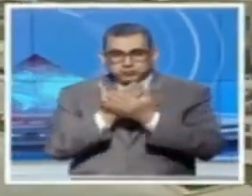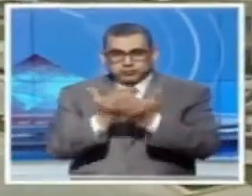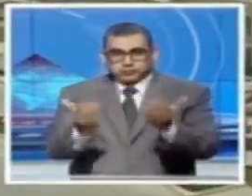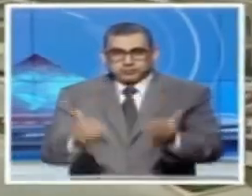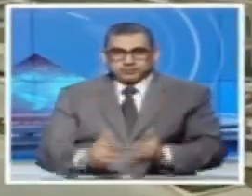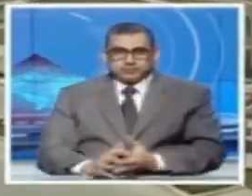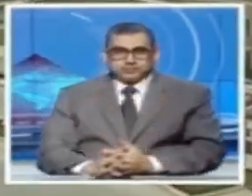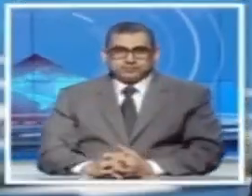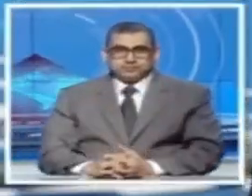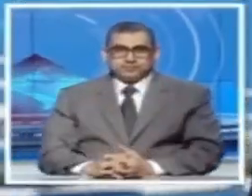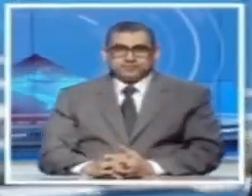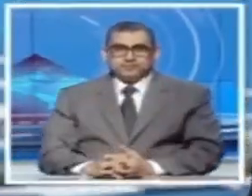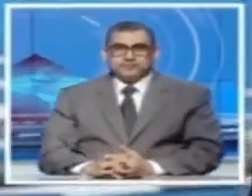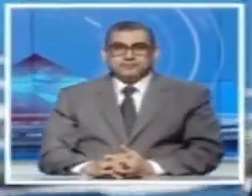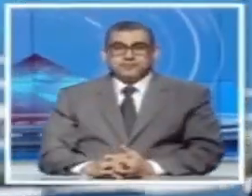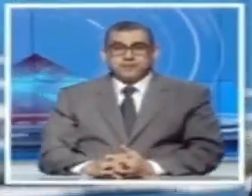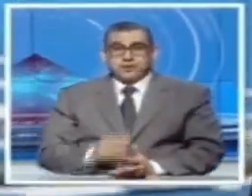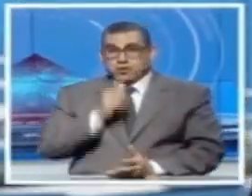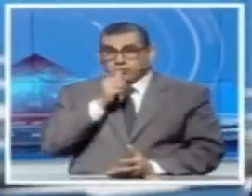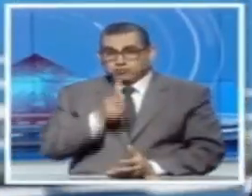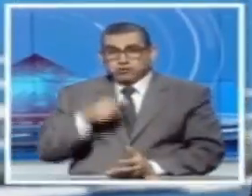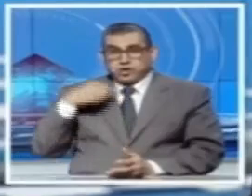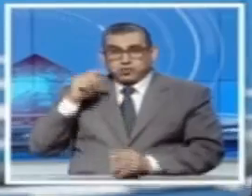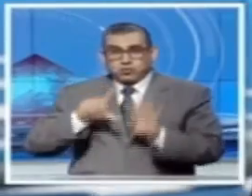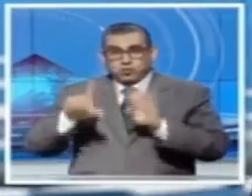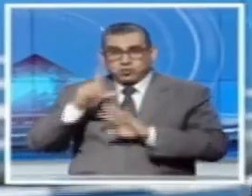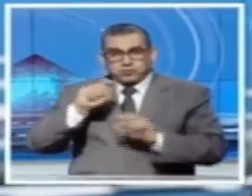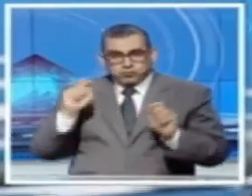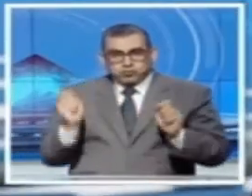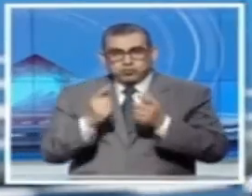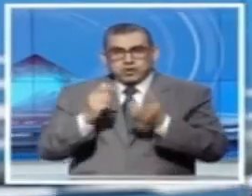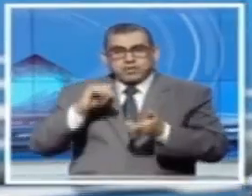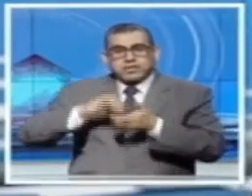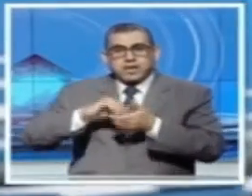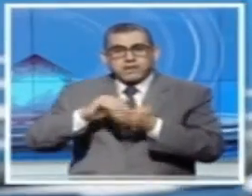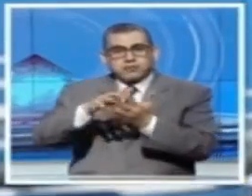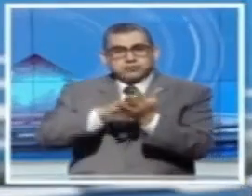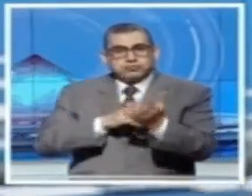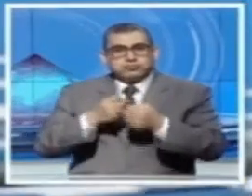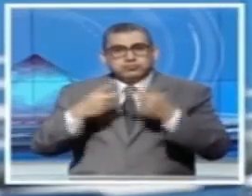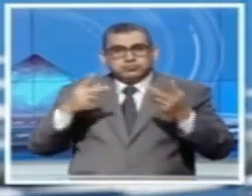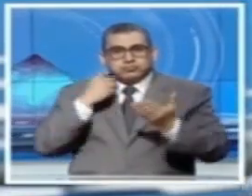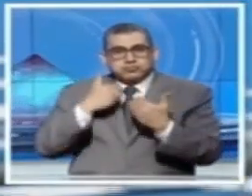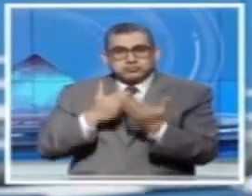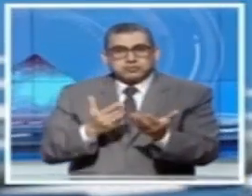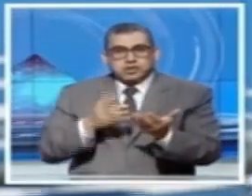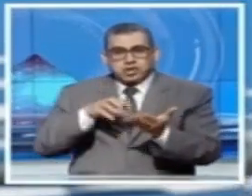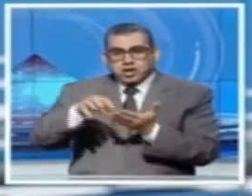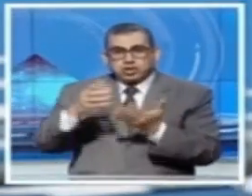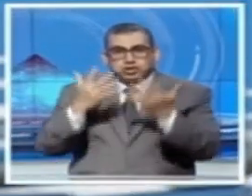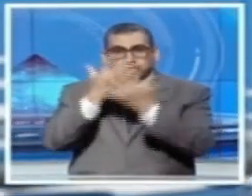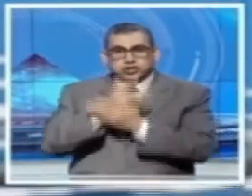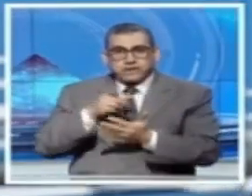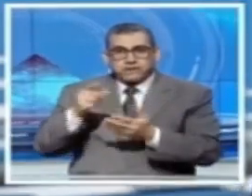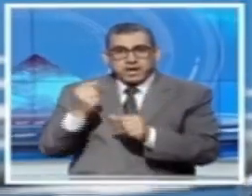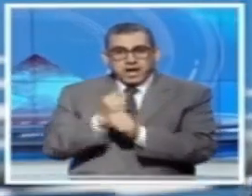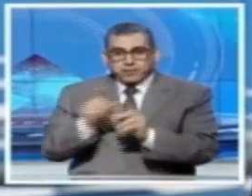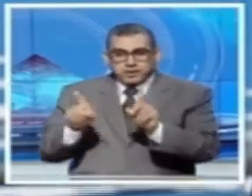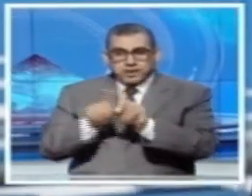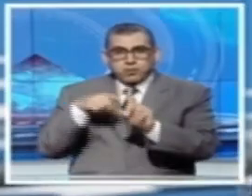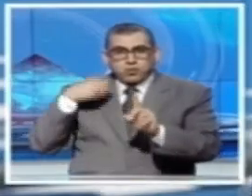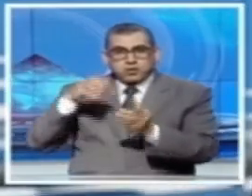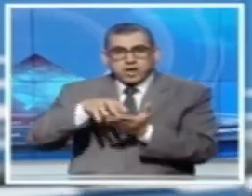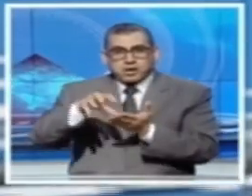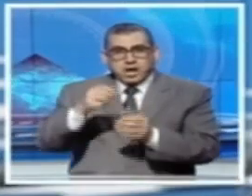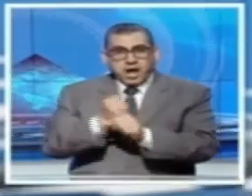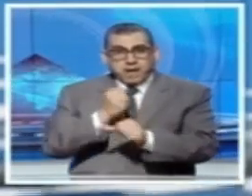المصري. وجه رئيس الوزراء بسرعة إنهاء الاتفاقات الخاصة بطرح حصص بعض الشركات التابعة